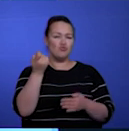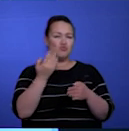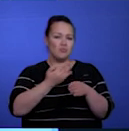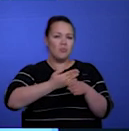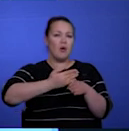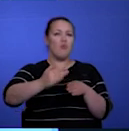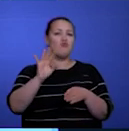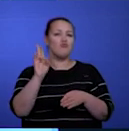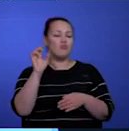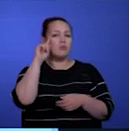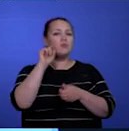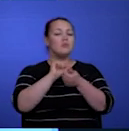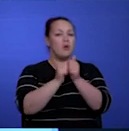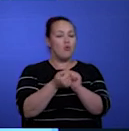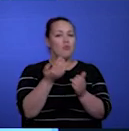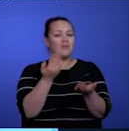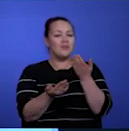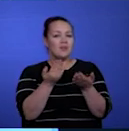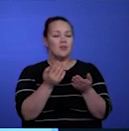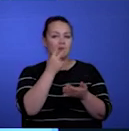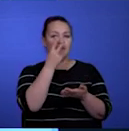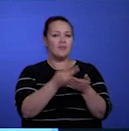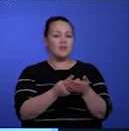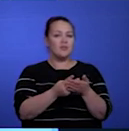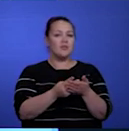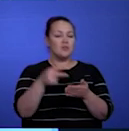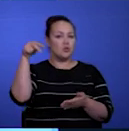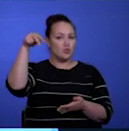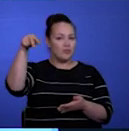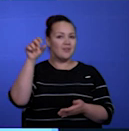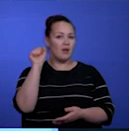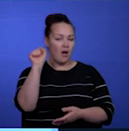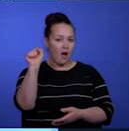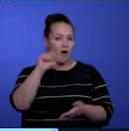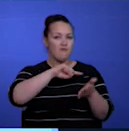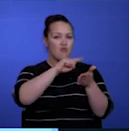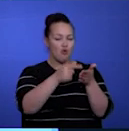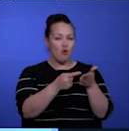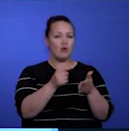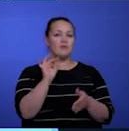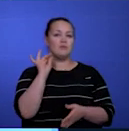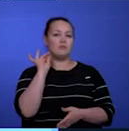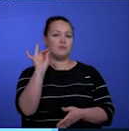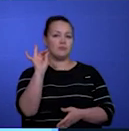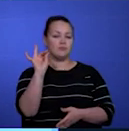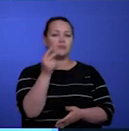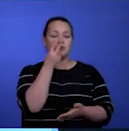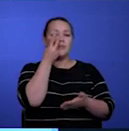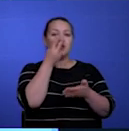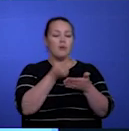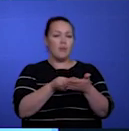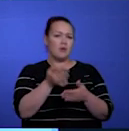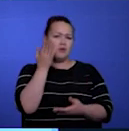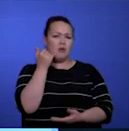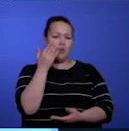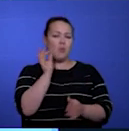запомните если вы видите суффикс а то всегда в корне пишется и и смотрели здесь легко